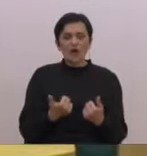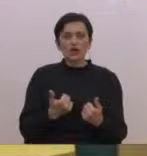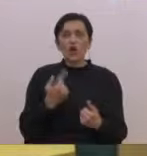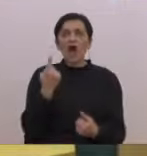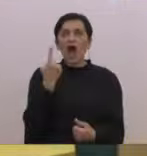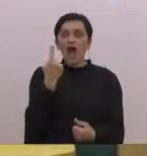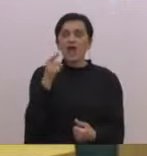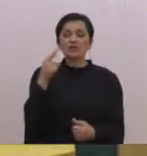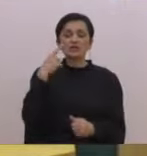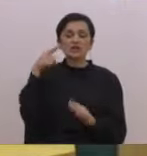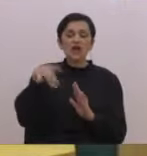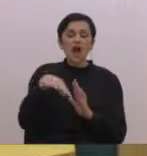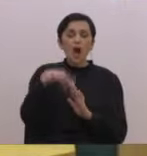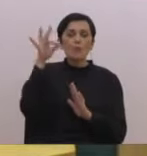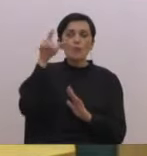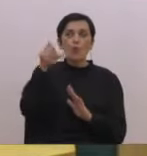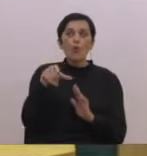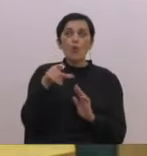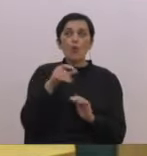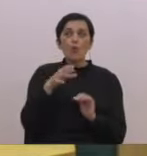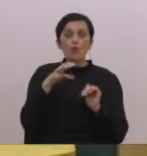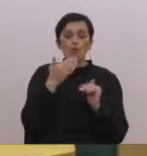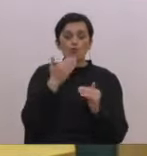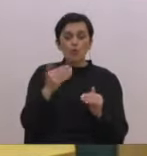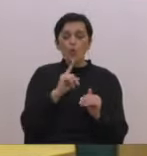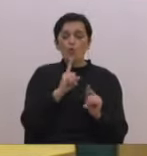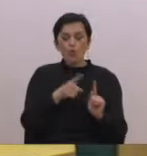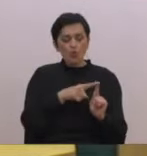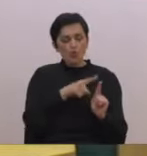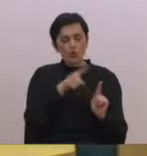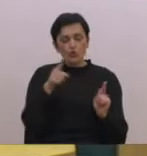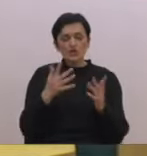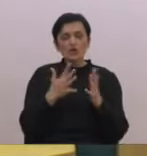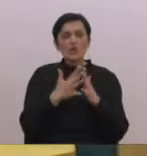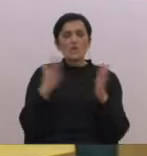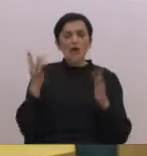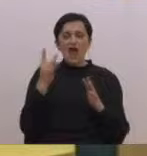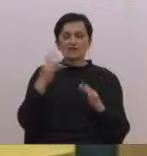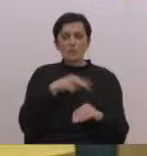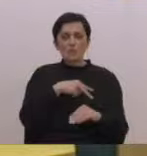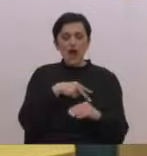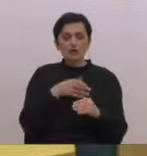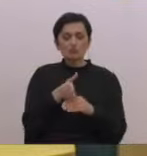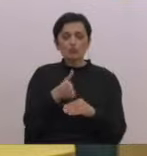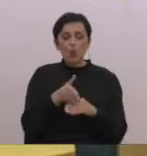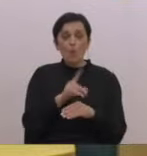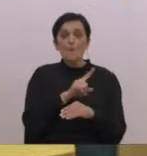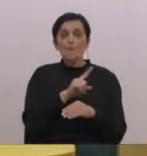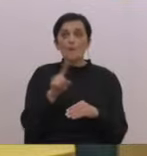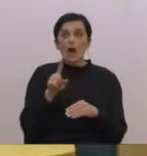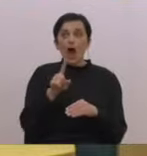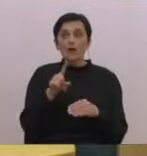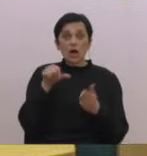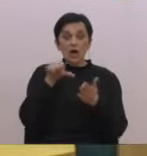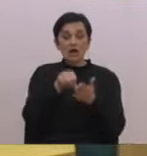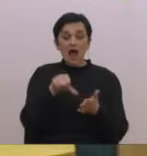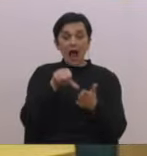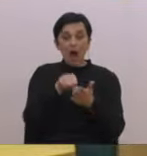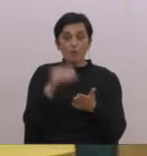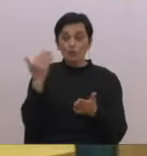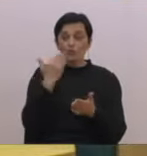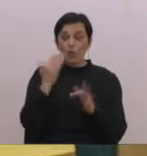რამეში გამოირჩევით, რომ ამ ბოლო ერთი წლის მანძილზე მე მგონი ყველაზე მეჯერ მოხვედით პარლამენტში, რა, მაგრამ გამოსვლიდან გამოსვლამდე ახალი არაფერი